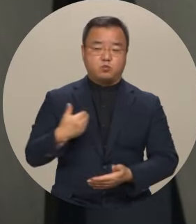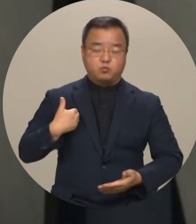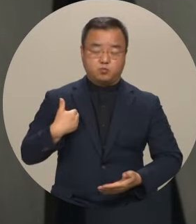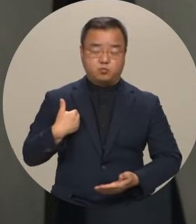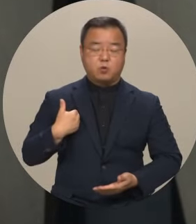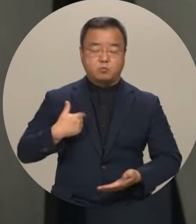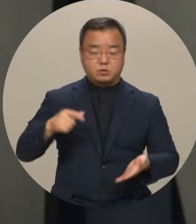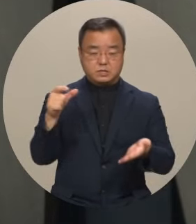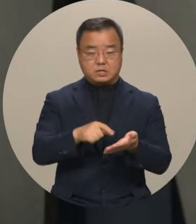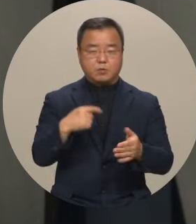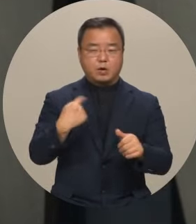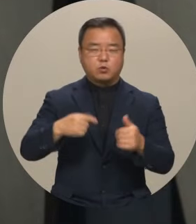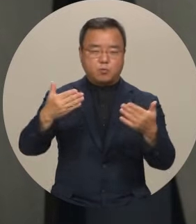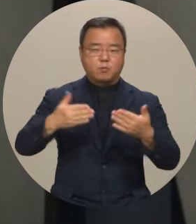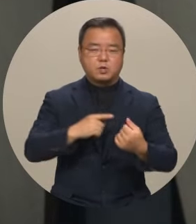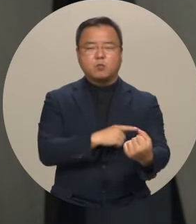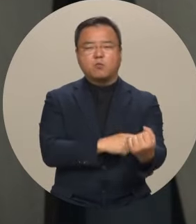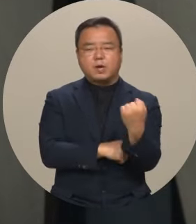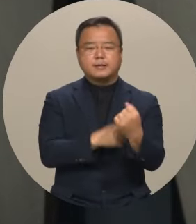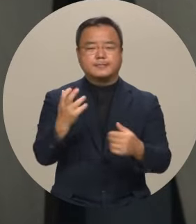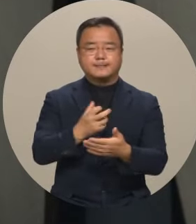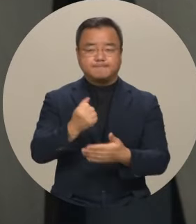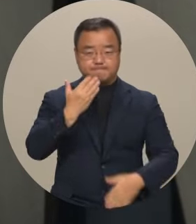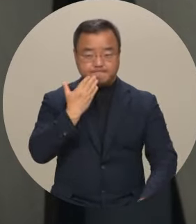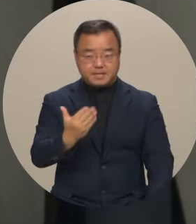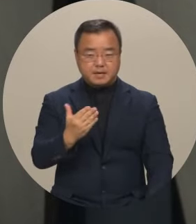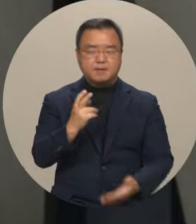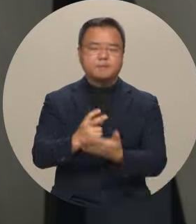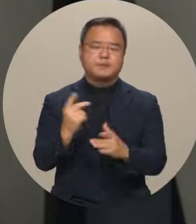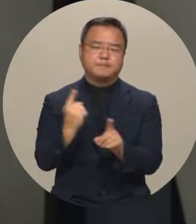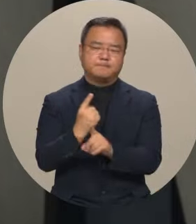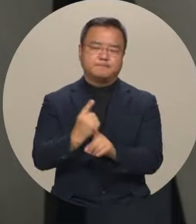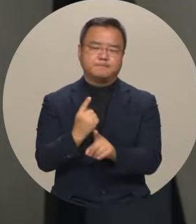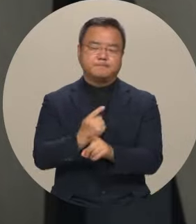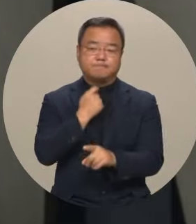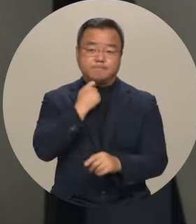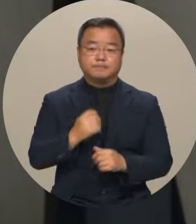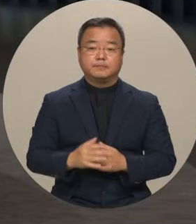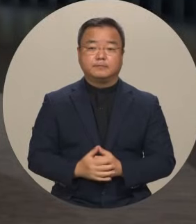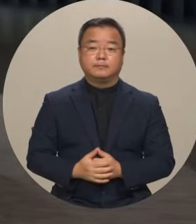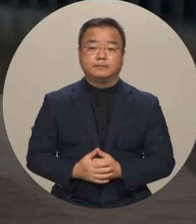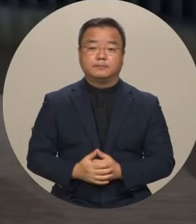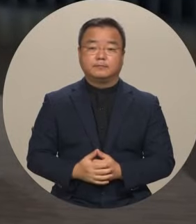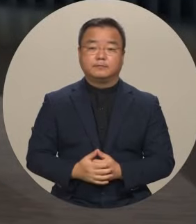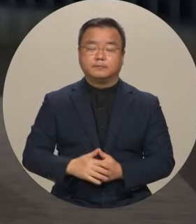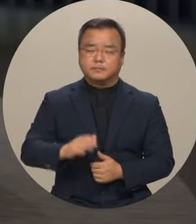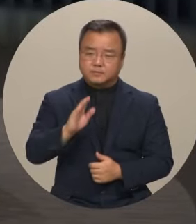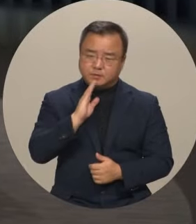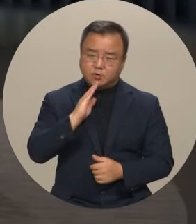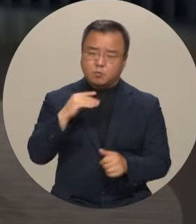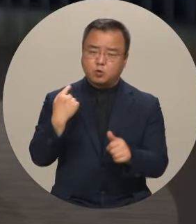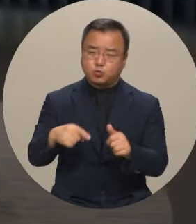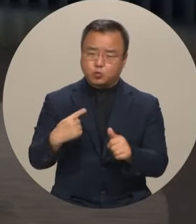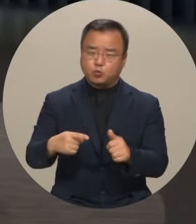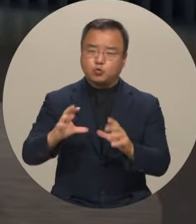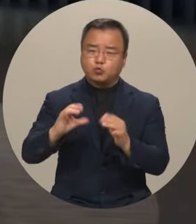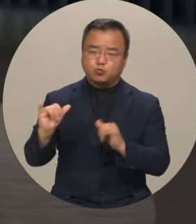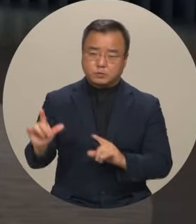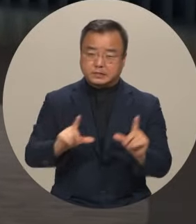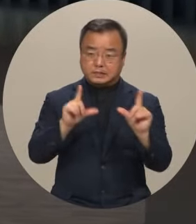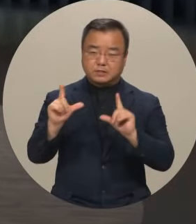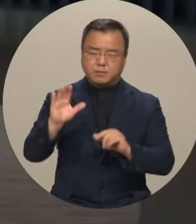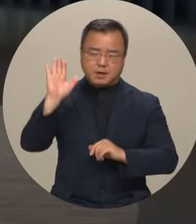권리를 누리실 수 있도록 법개정을 꼭 하도록 하겠습니다네 정말이 교육은 인생과 그리고 우리